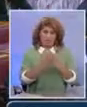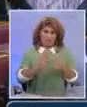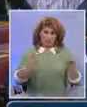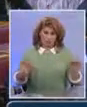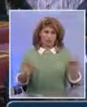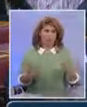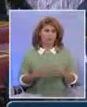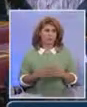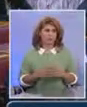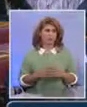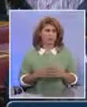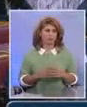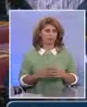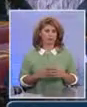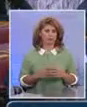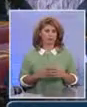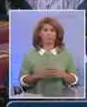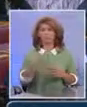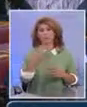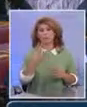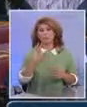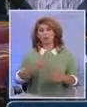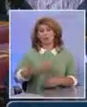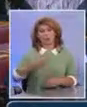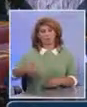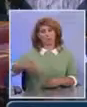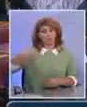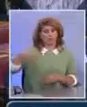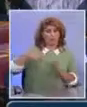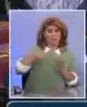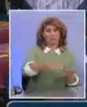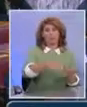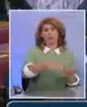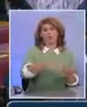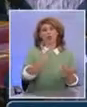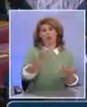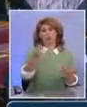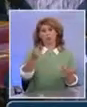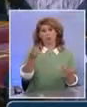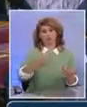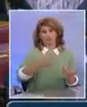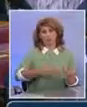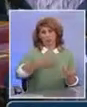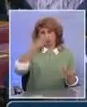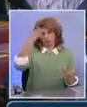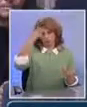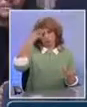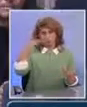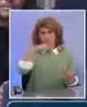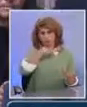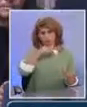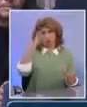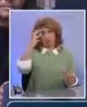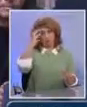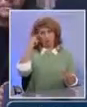επειδή Λαύρος ο κύριος Μητσοτάκης επετέθη στα όσα είπε ο κύριος Πρωθυπουργός, θα ήθελα να του